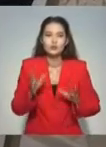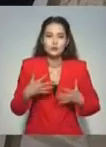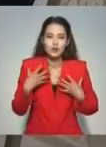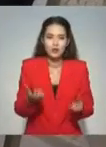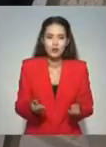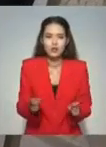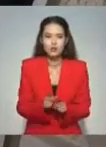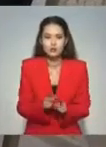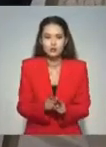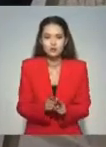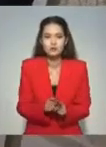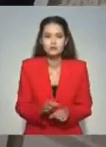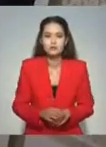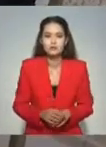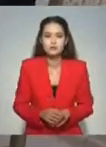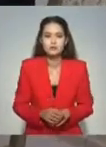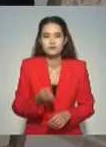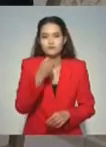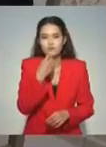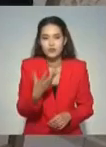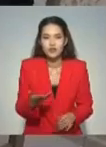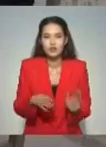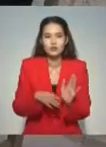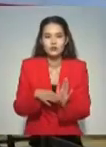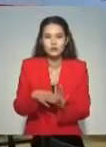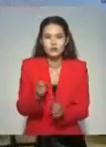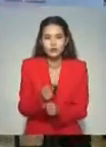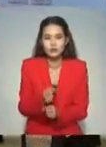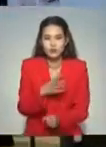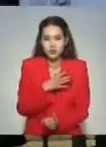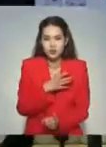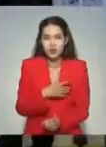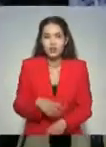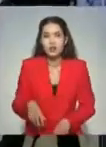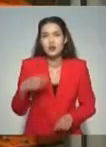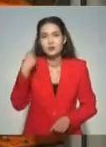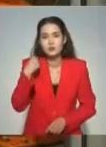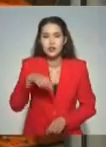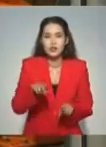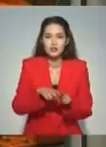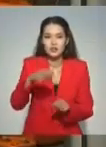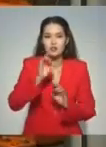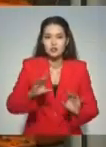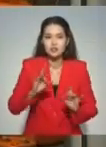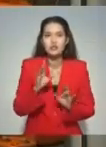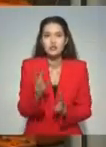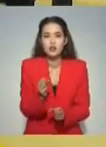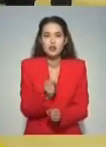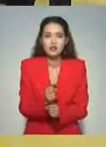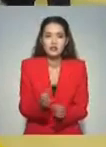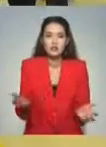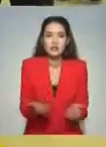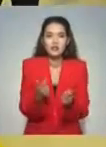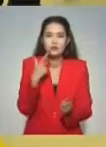отбасыңыз әрқашанда аман болсын деп айтқым келеді бүгін. Президенту также рассказали о том, как развиваются